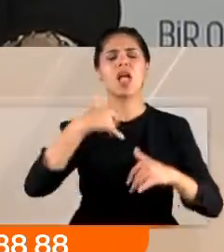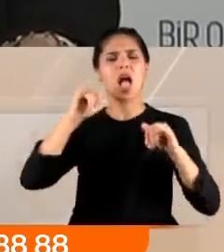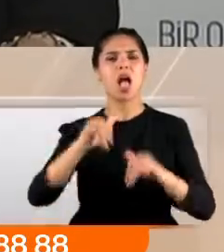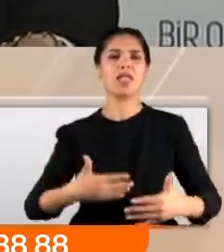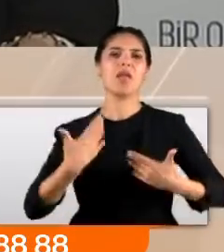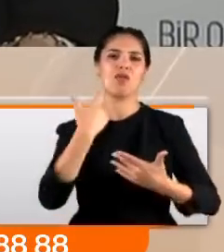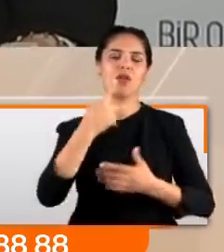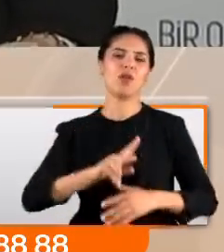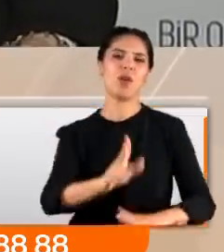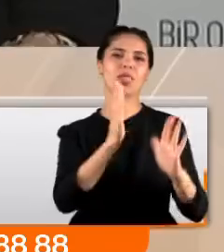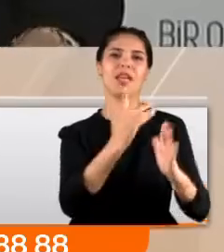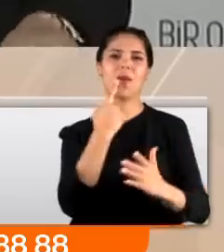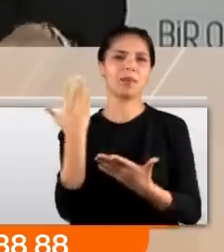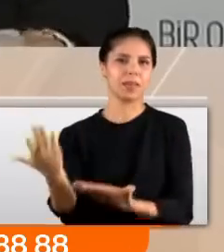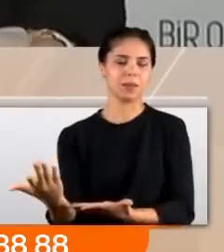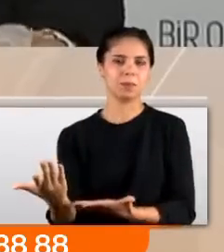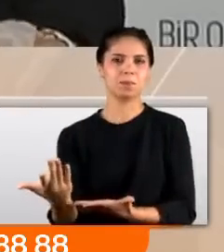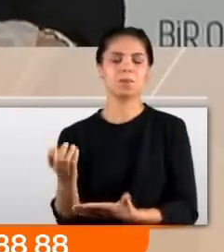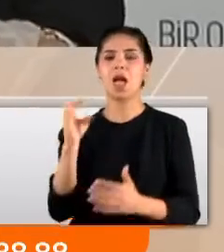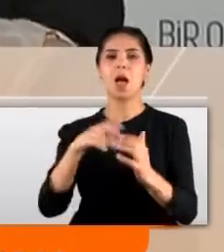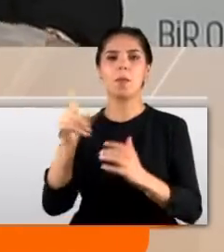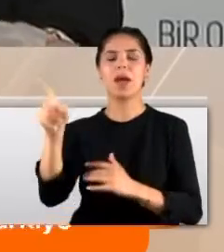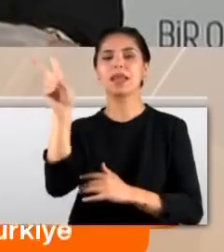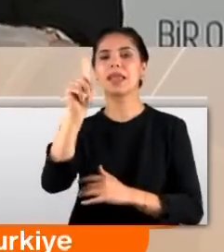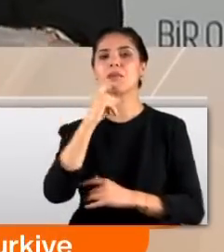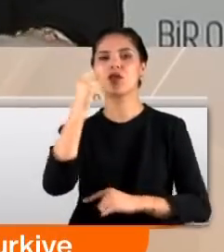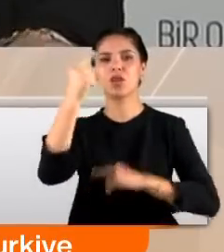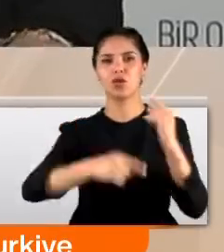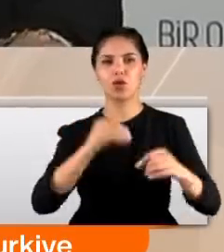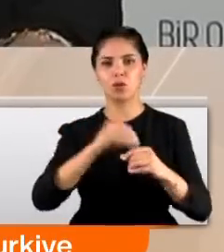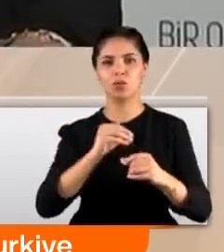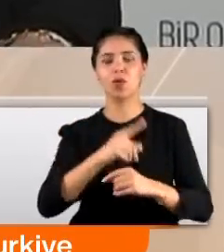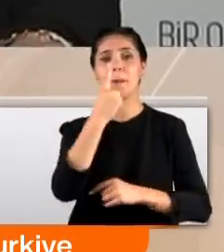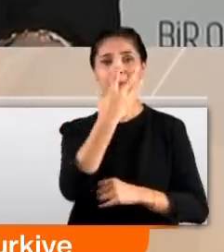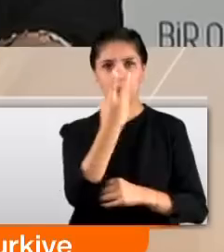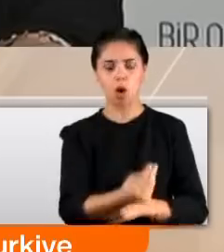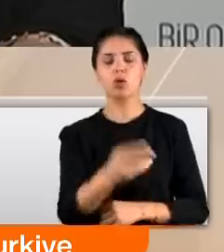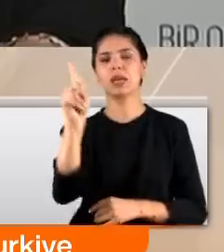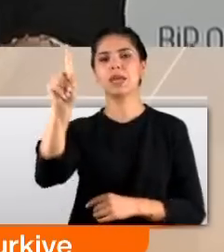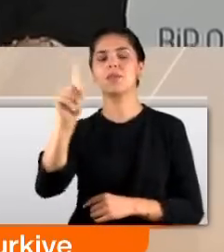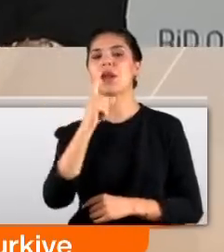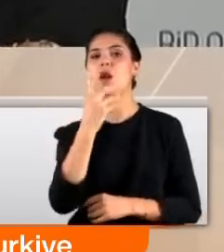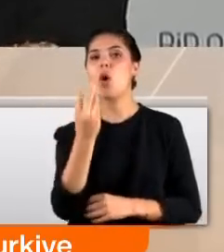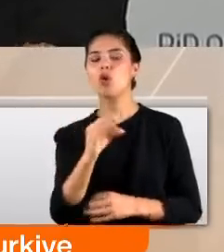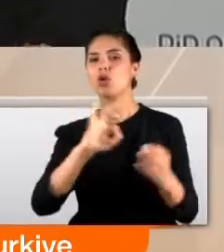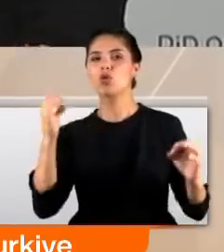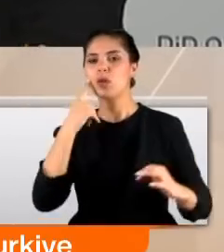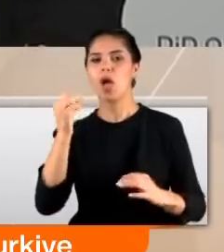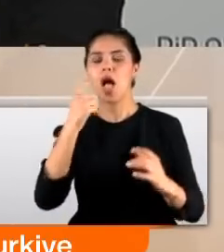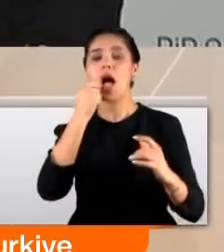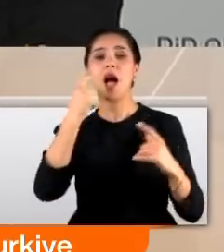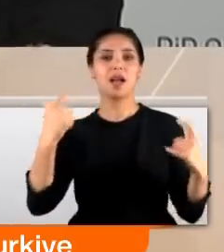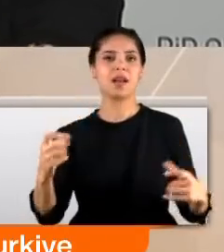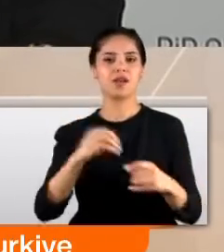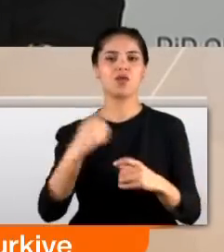devam ediyoruz vurgusunda bulundu. AK Parti'nin 21. yaş günü için bir olduk, 21 olduk temasıyla Ankara'da şu an özel bir program